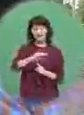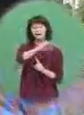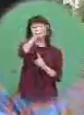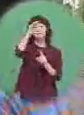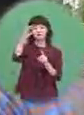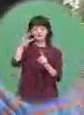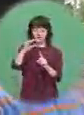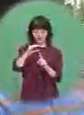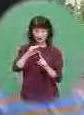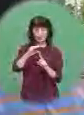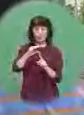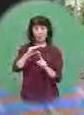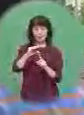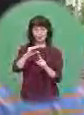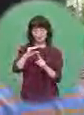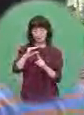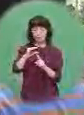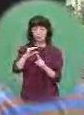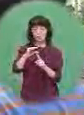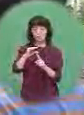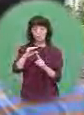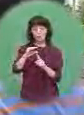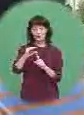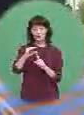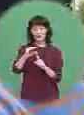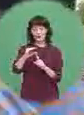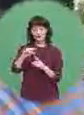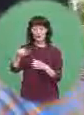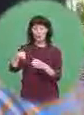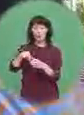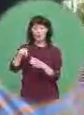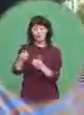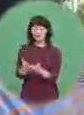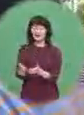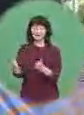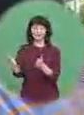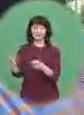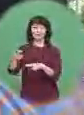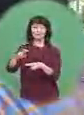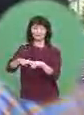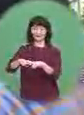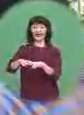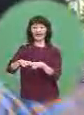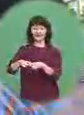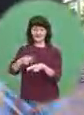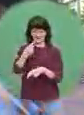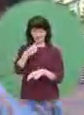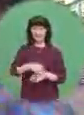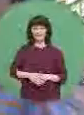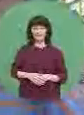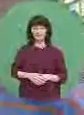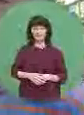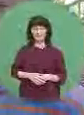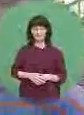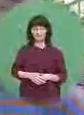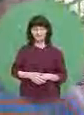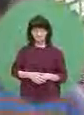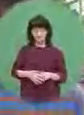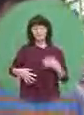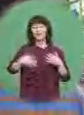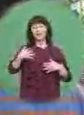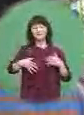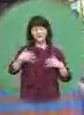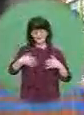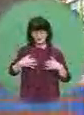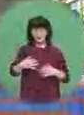観覧観覧車に乗りますコーヒーカップにもなりました楽しかったです